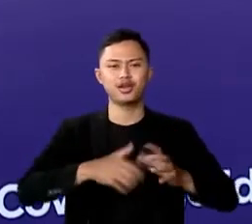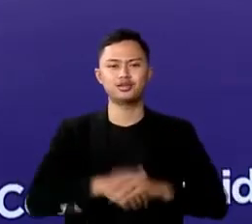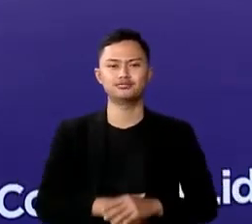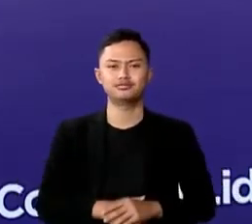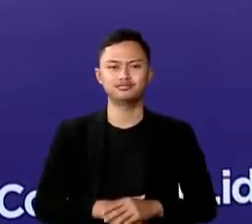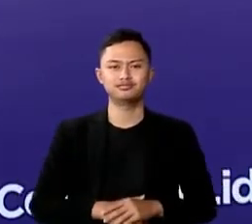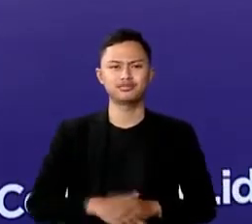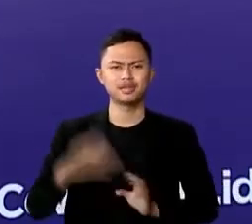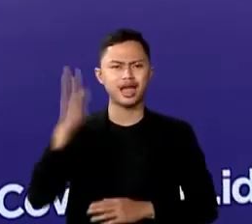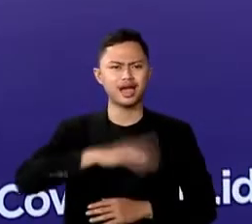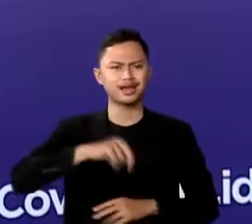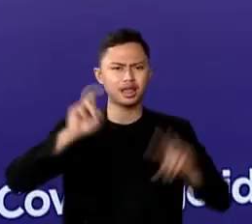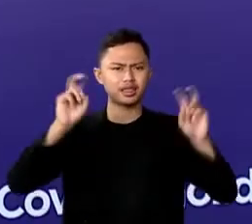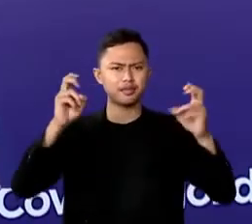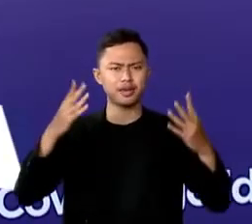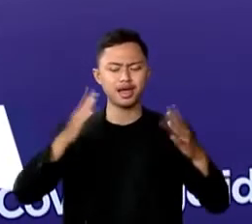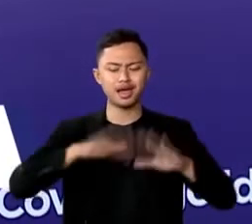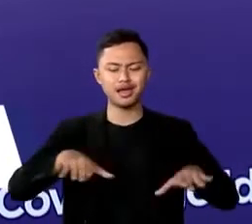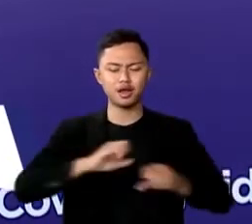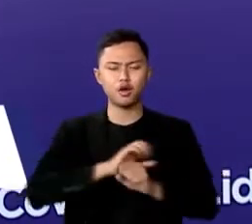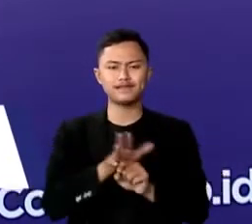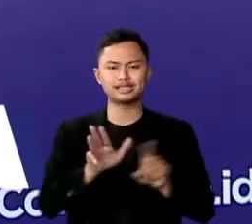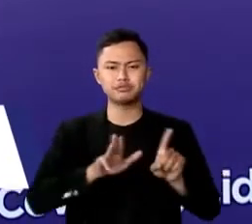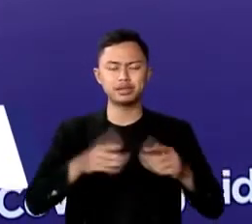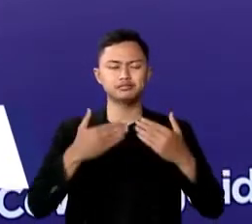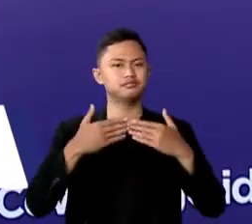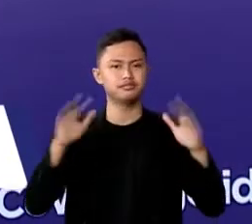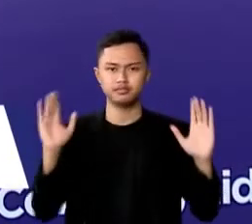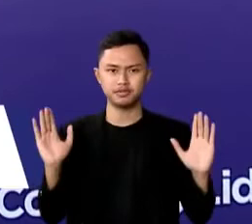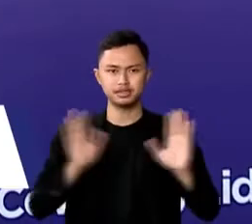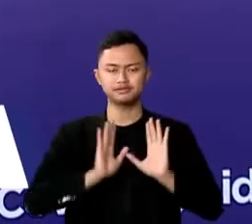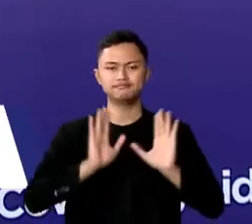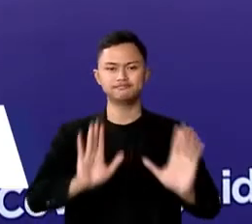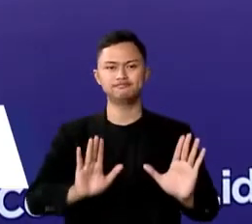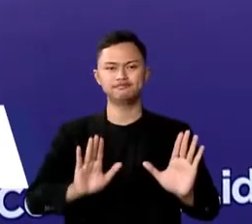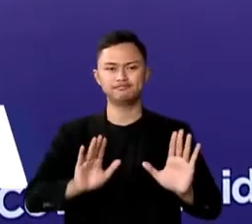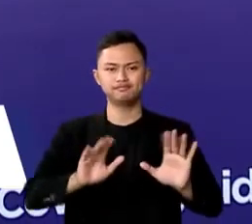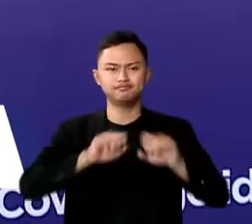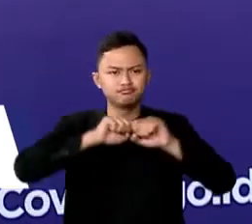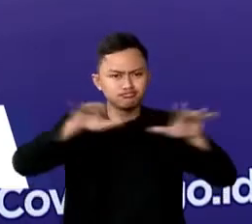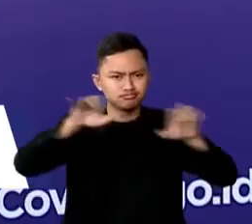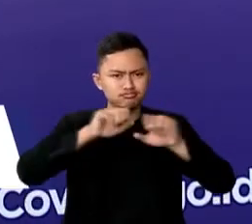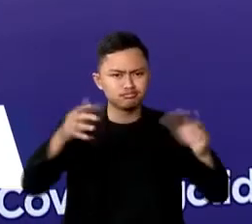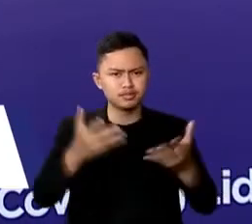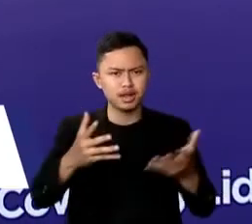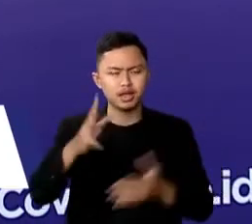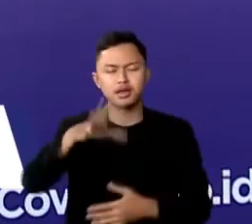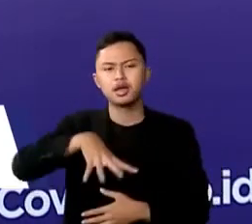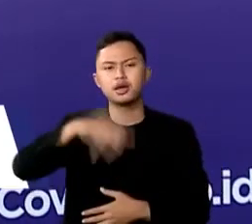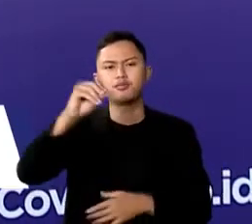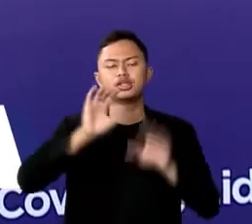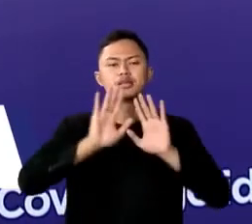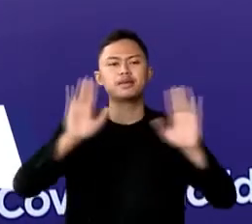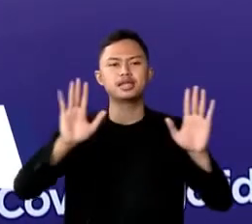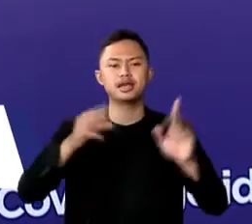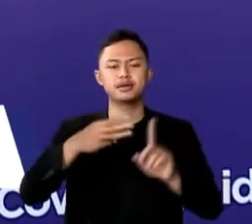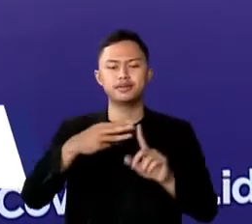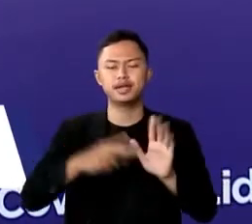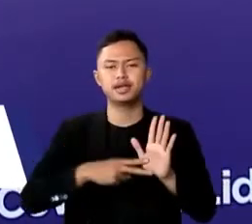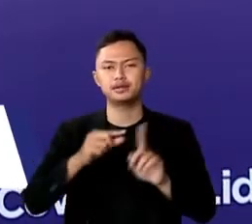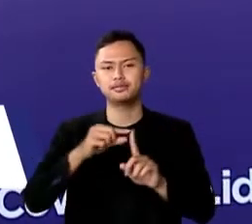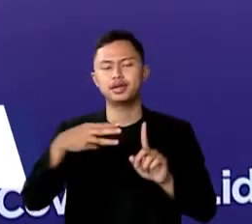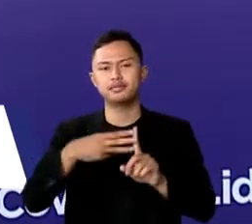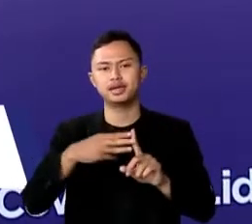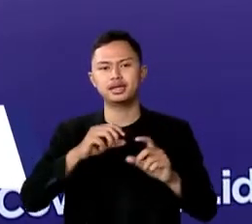kali ini dengan tema anak bebas covert 19 yang disiarkan secara langsung dari Media center satuan tugas penanganan